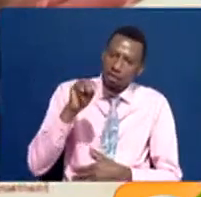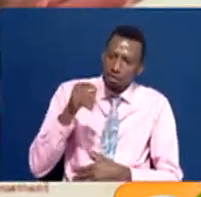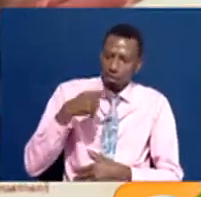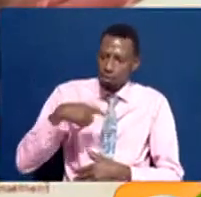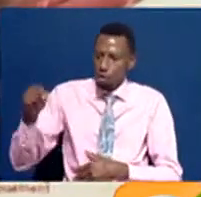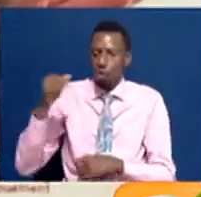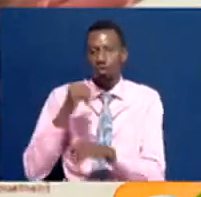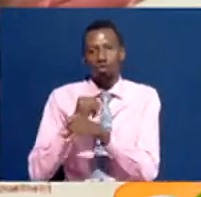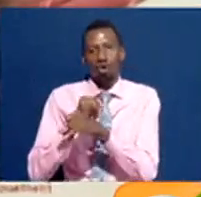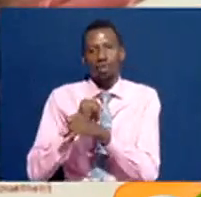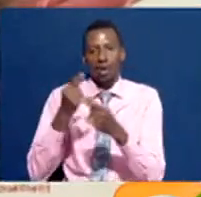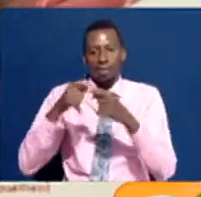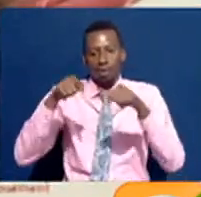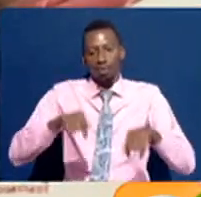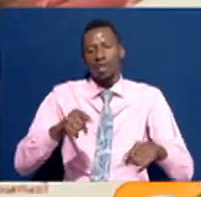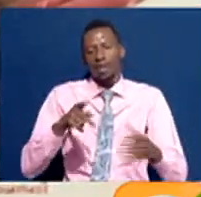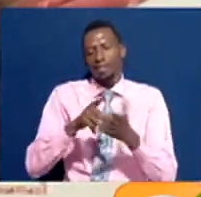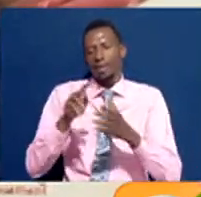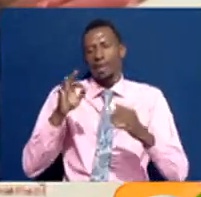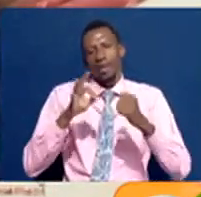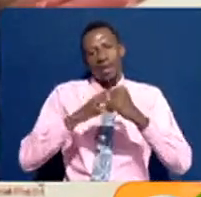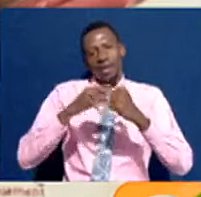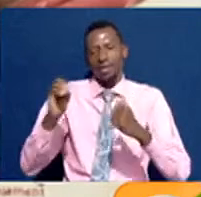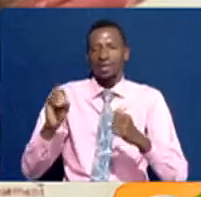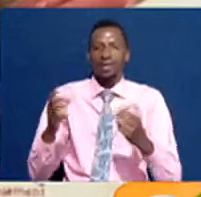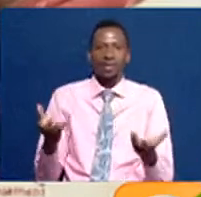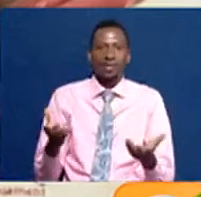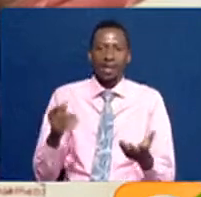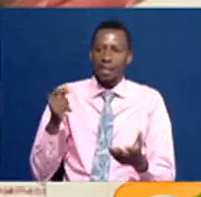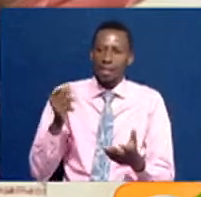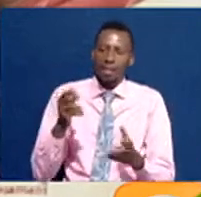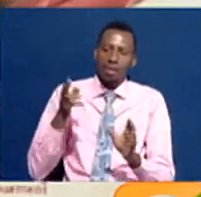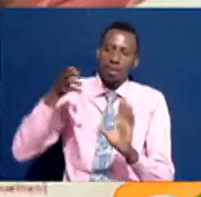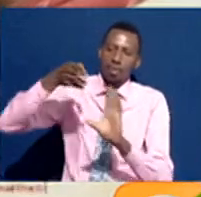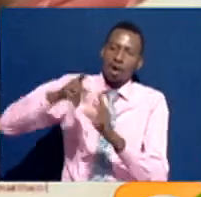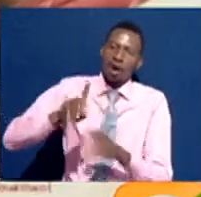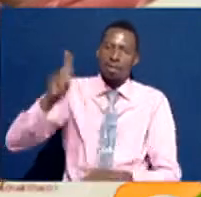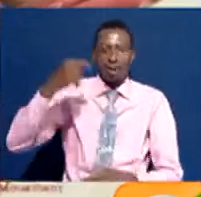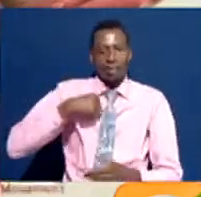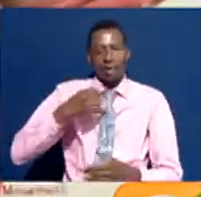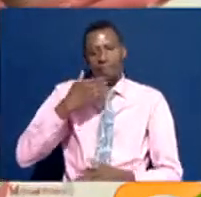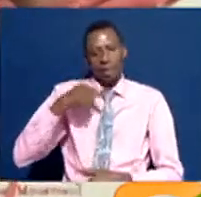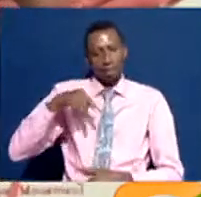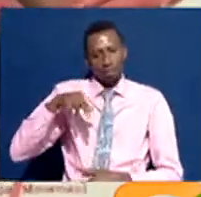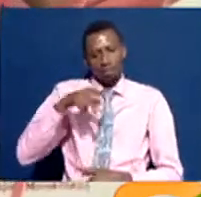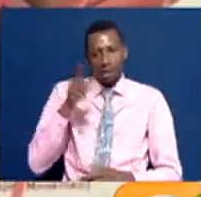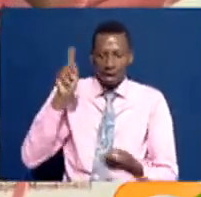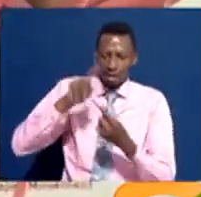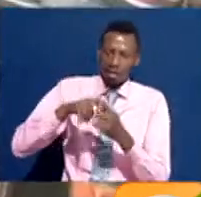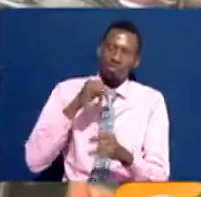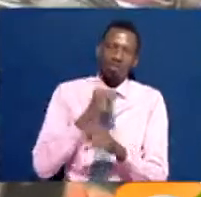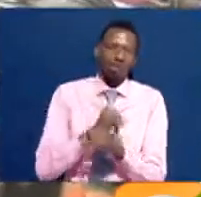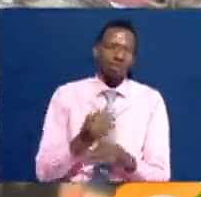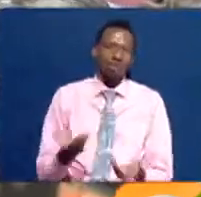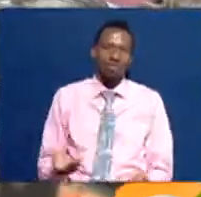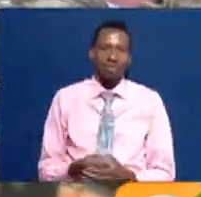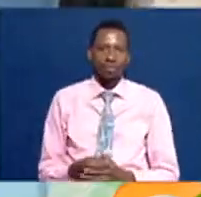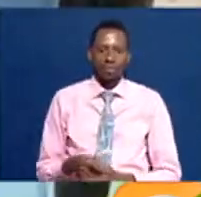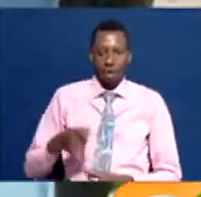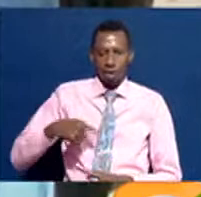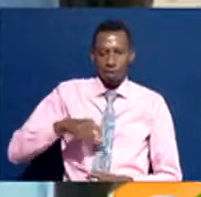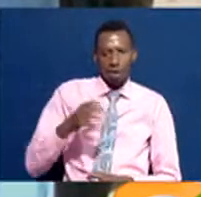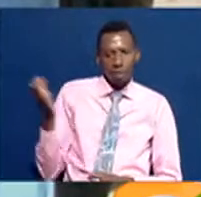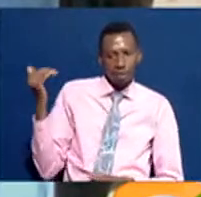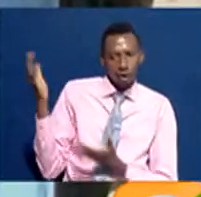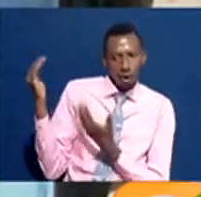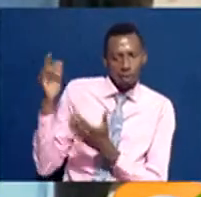kazi, lakini leo ni 80 bob. Hayo mafuta yamepanda sana. Hata nimebidi nitembee na miguu mpaka mahali nafanyia kazi. Sisi tulitarajia